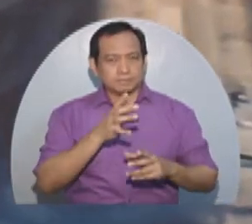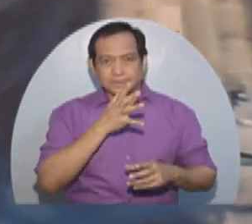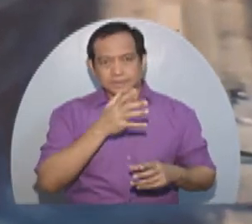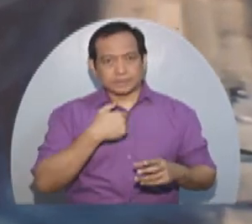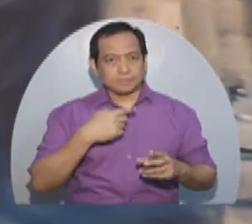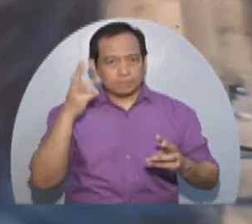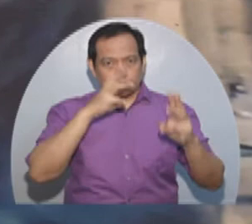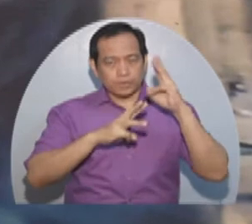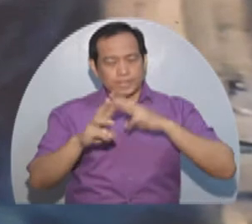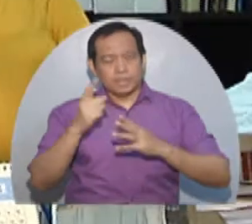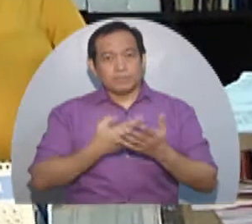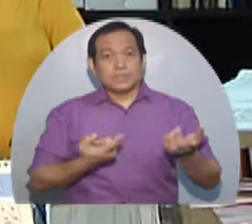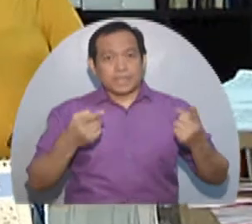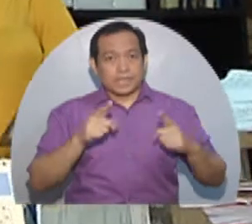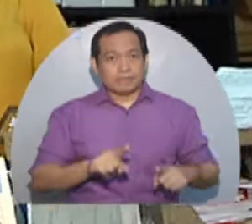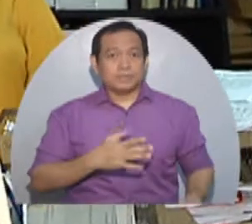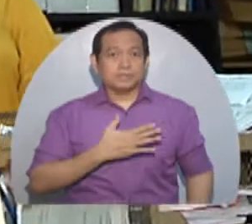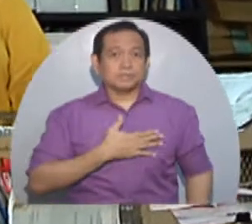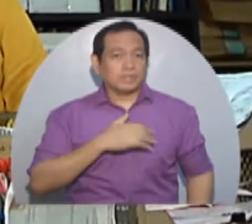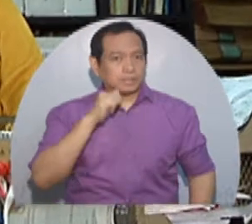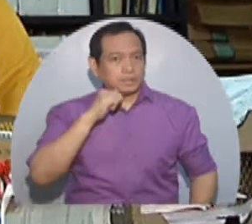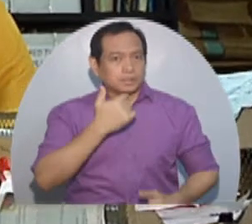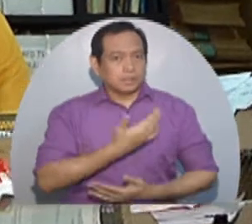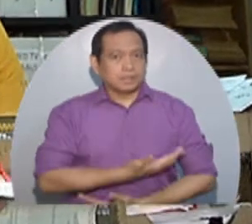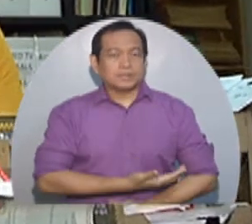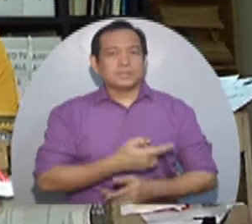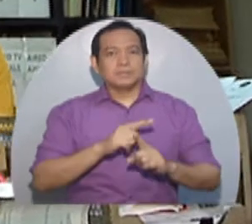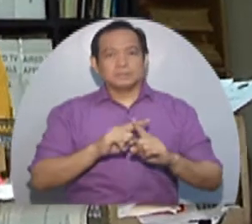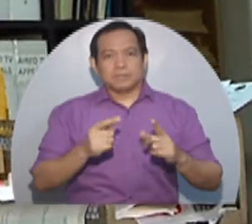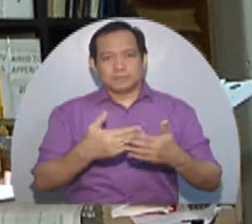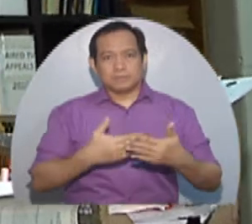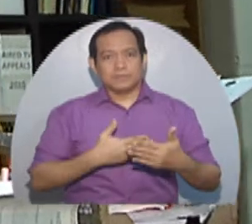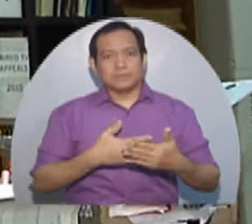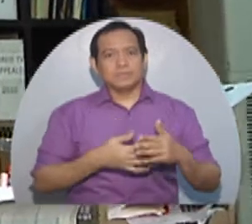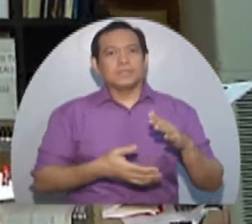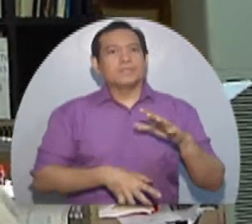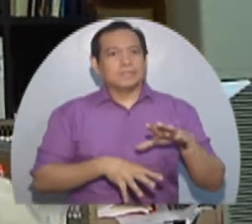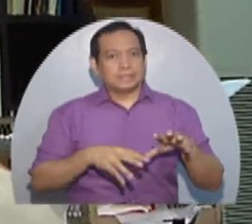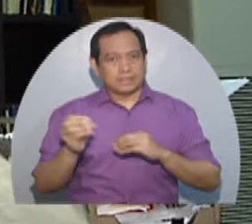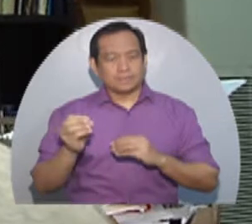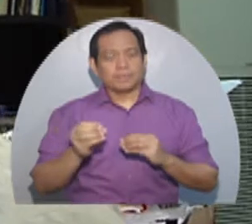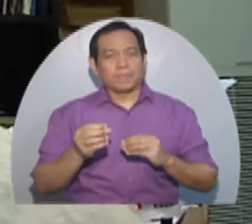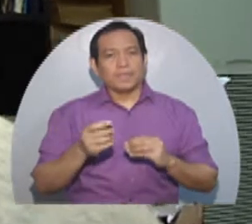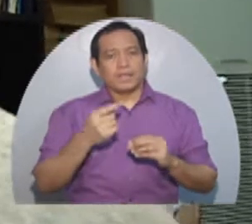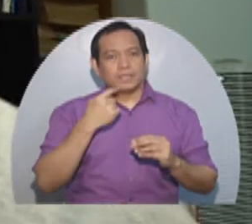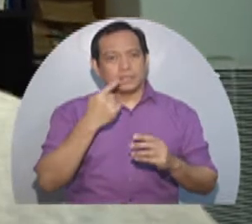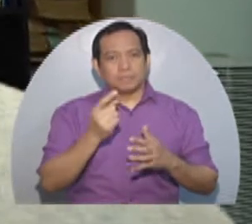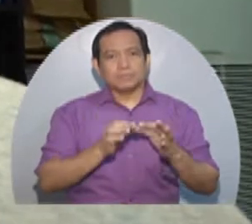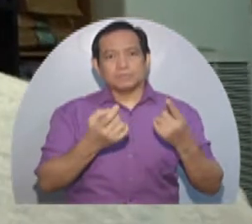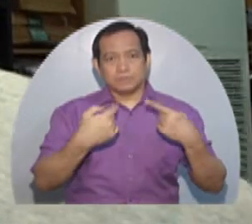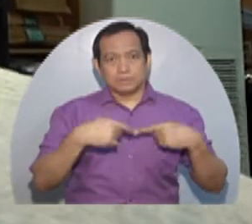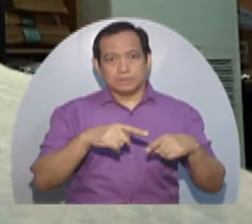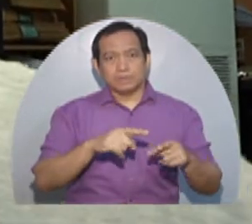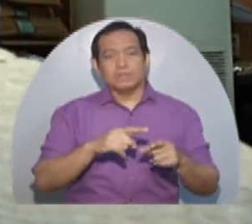nanay, nag-aalala ako baka kung ano ang nangyari sa kanya. Pero bago siya umalis, binilinan ko naman siya na